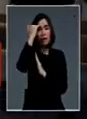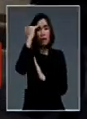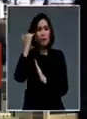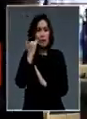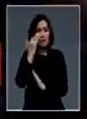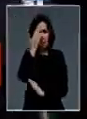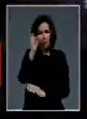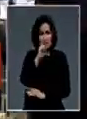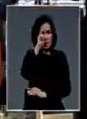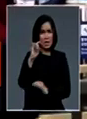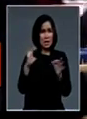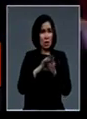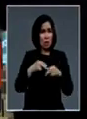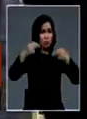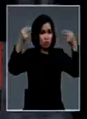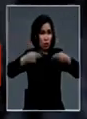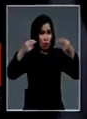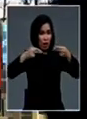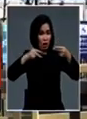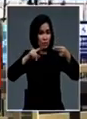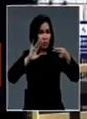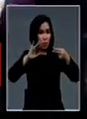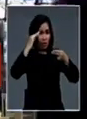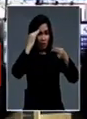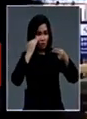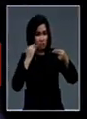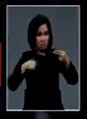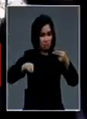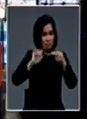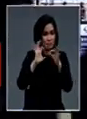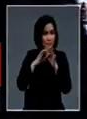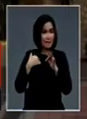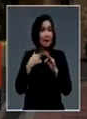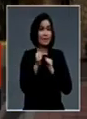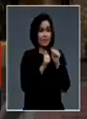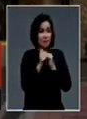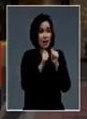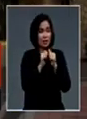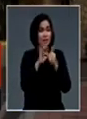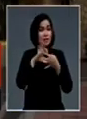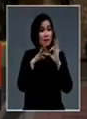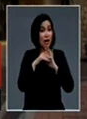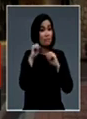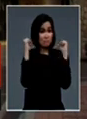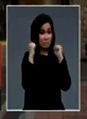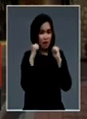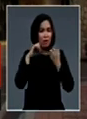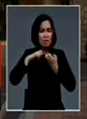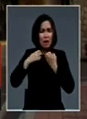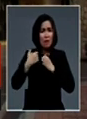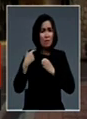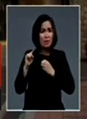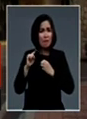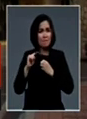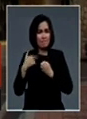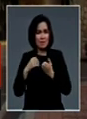ไปสู่สงครามบริเวณคาบสมุทรเกาหลีในขณะที่การแข่งขันพิองชังเกมค่ะก็ต้องเผชิญกับปัญหาที่นักกีฬาใช้สารกระ